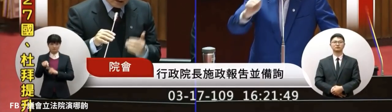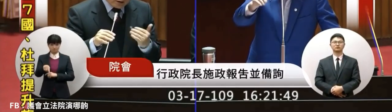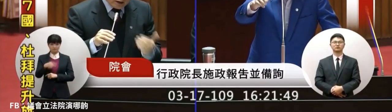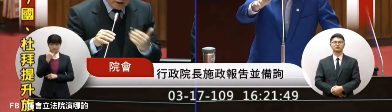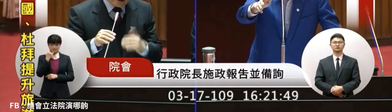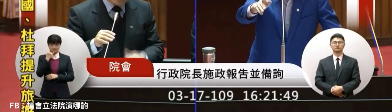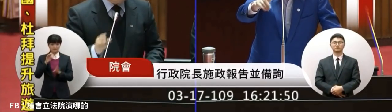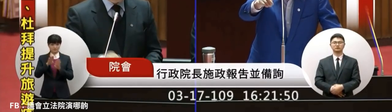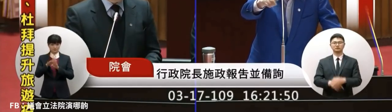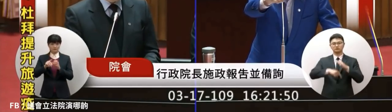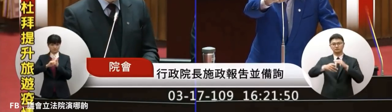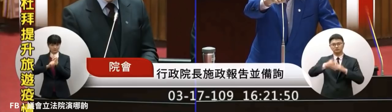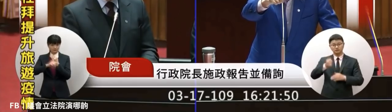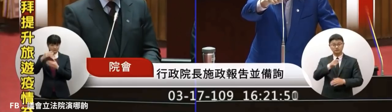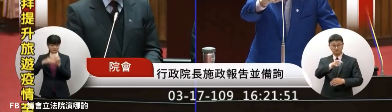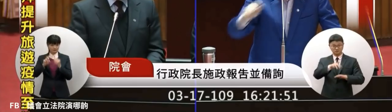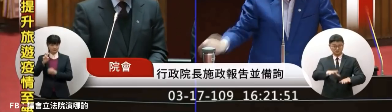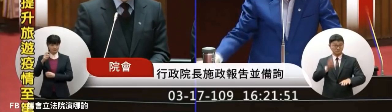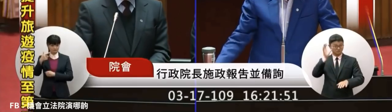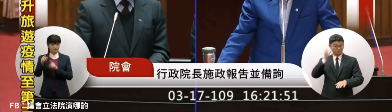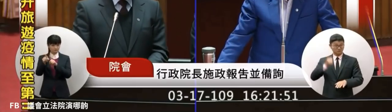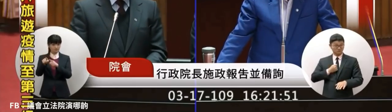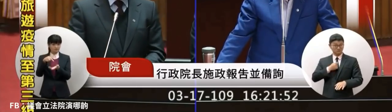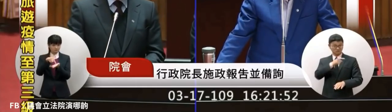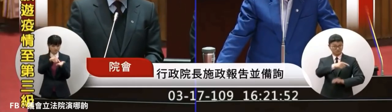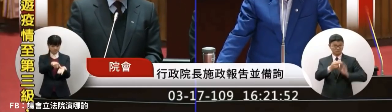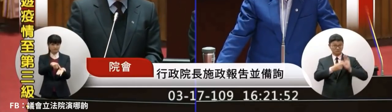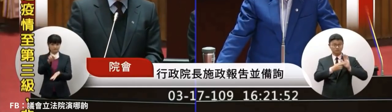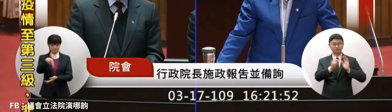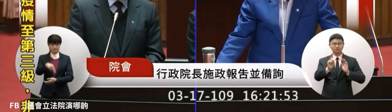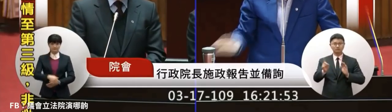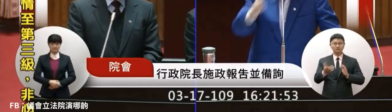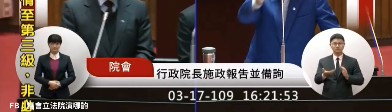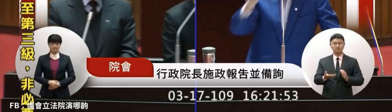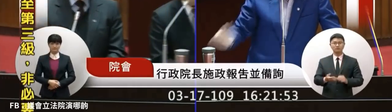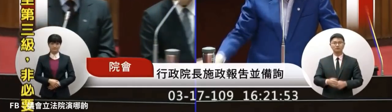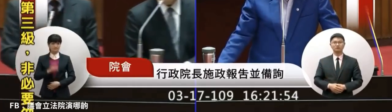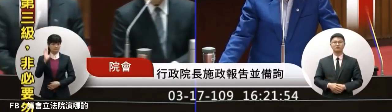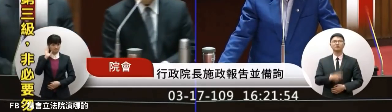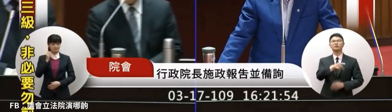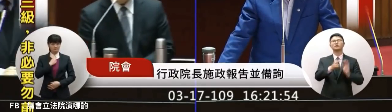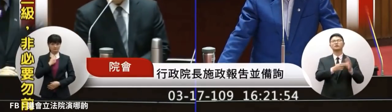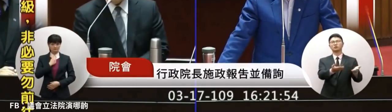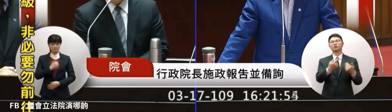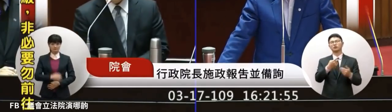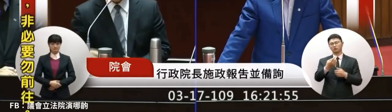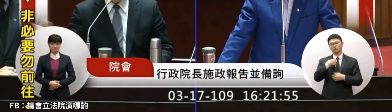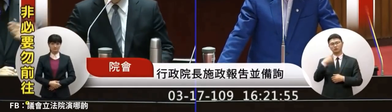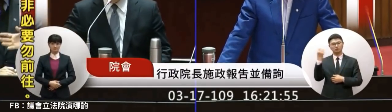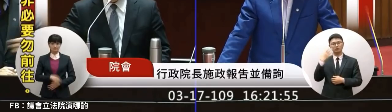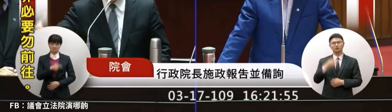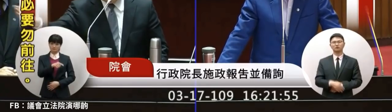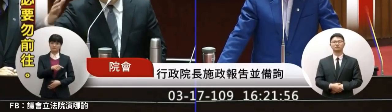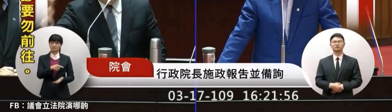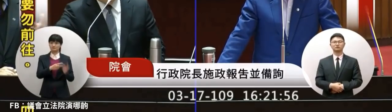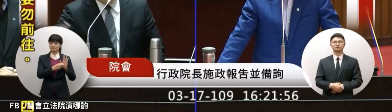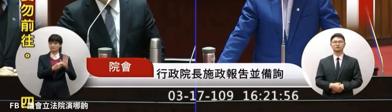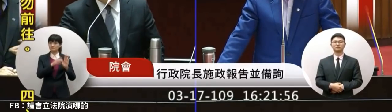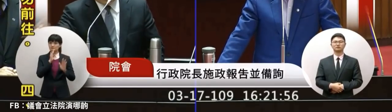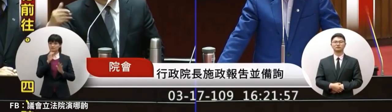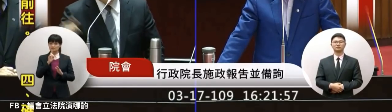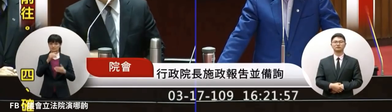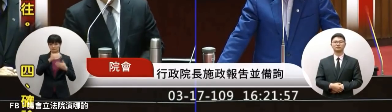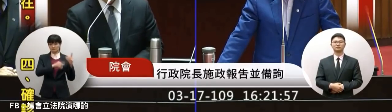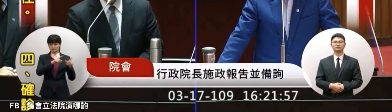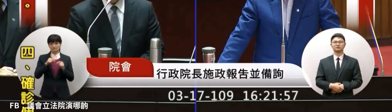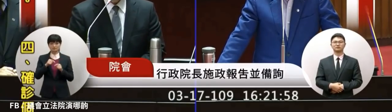法26条来申请。 你听懂他在说什么吗？ 听得懂。 你说一遍给我听，你看。 就是讲，在一定的